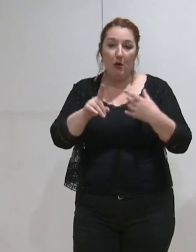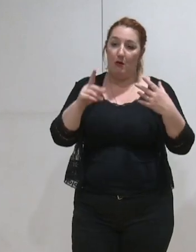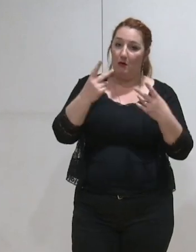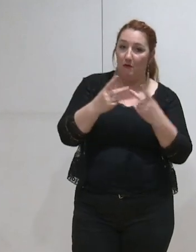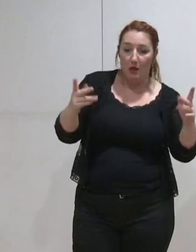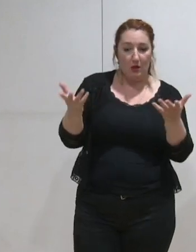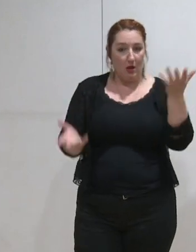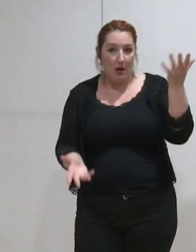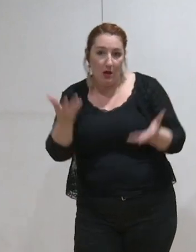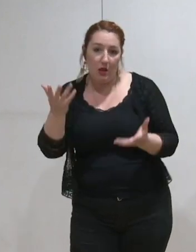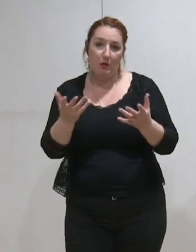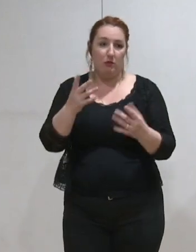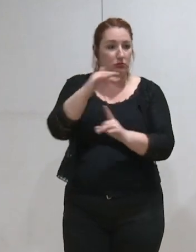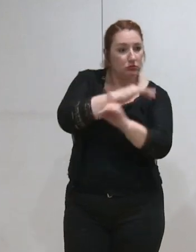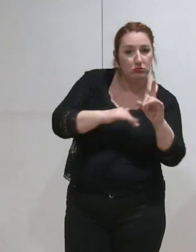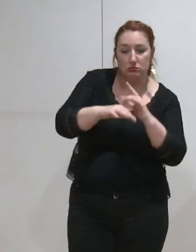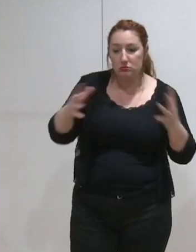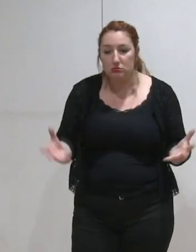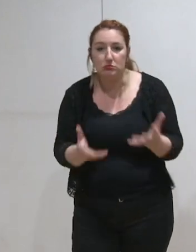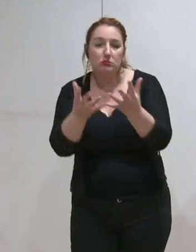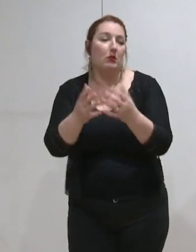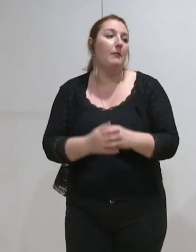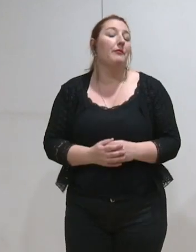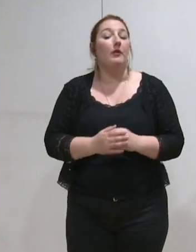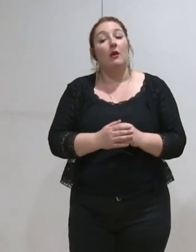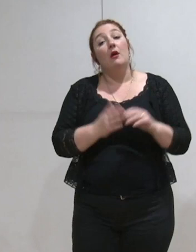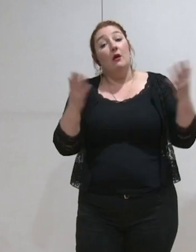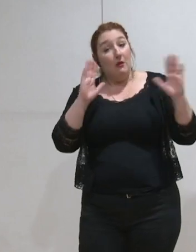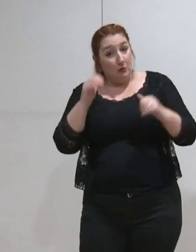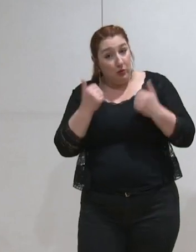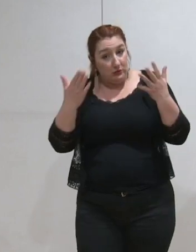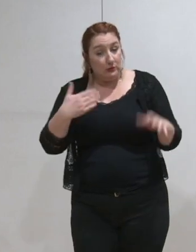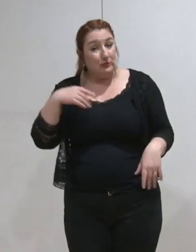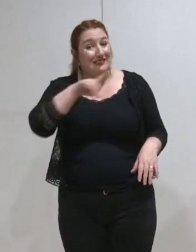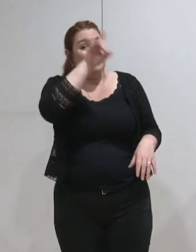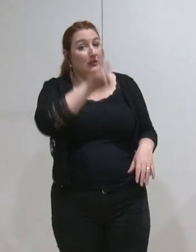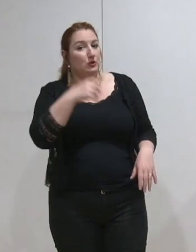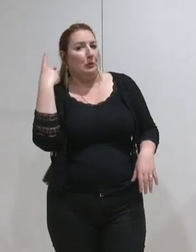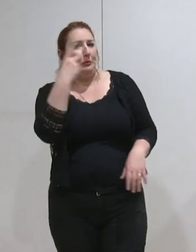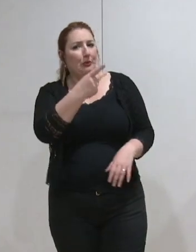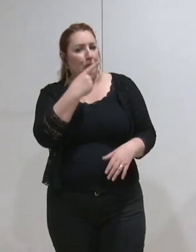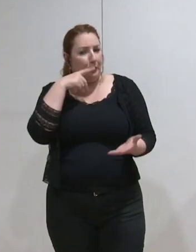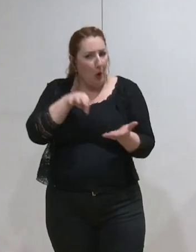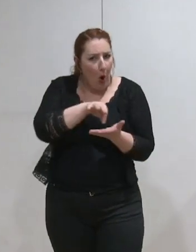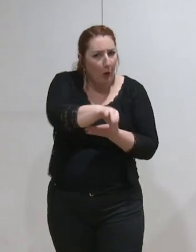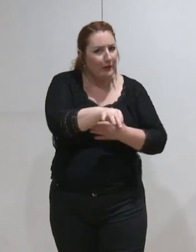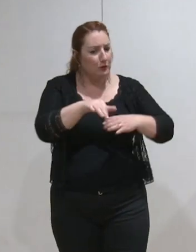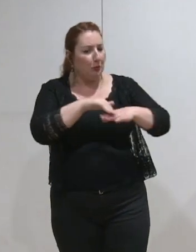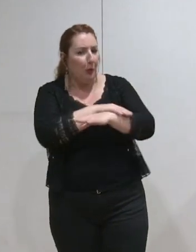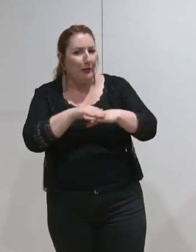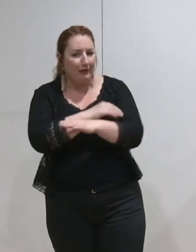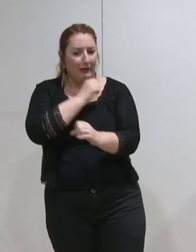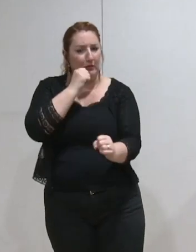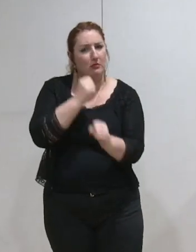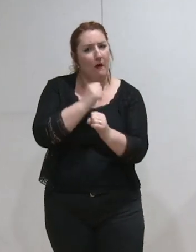de l'agglomération alors je vous pose la question quelle est votre orientation de travail